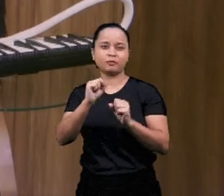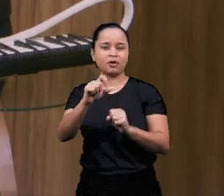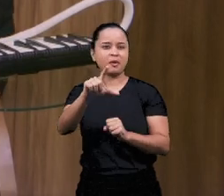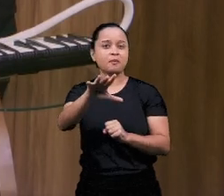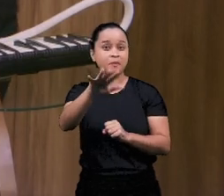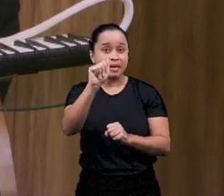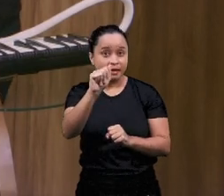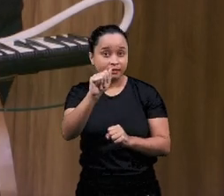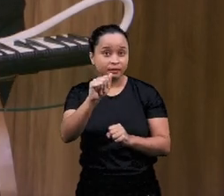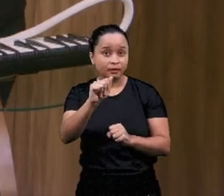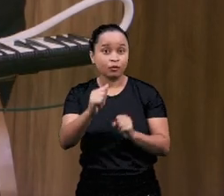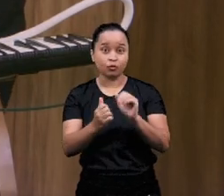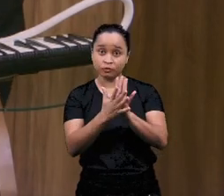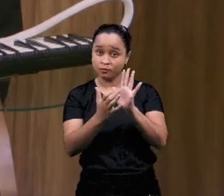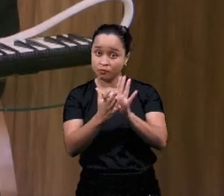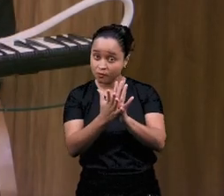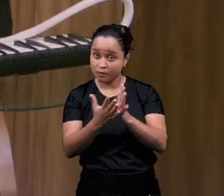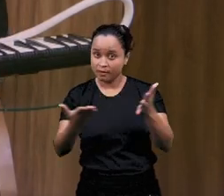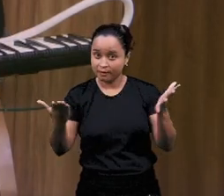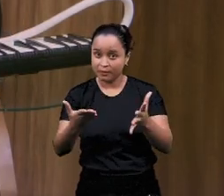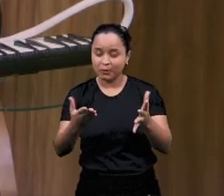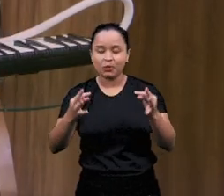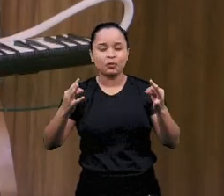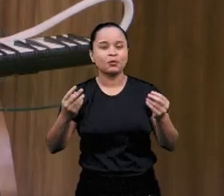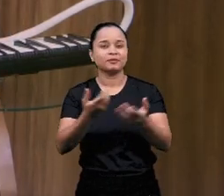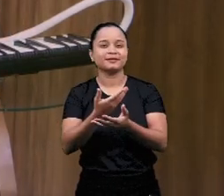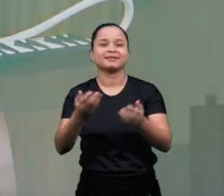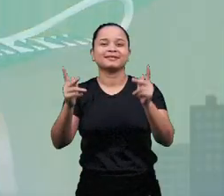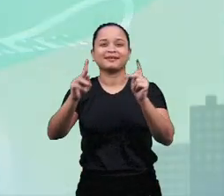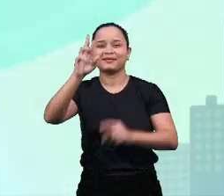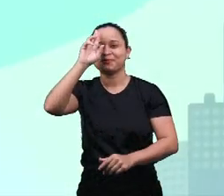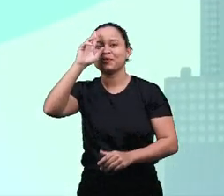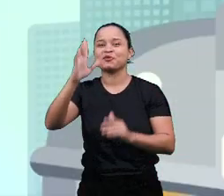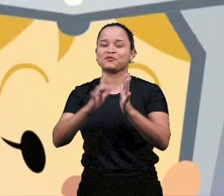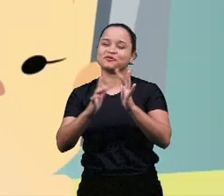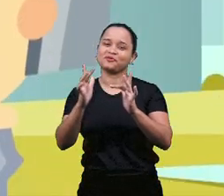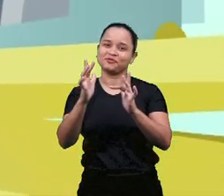suis vainqueur. À tous, la paix du Seigneur Jésus.